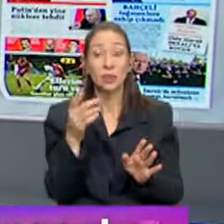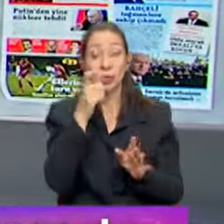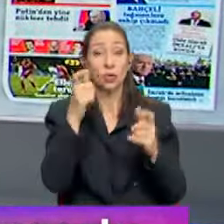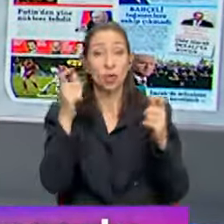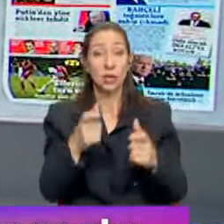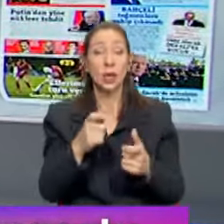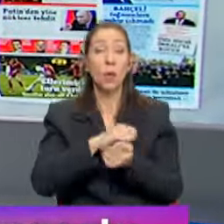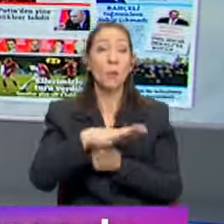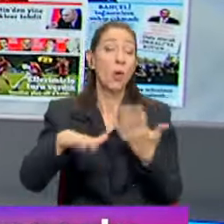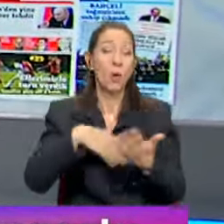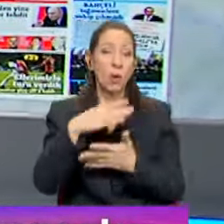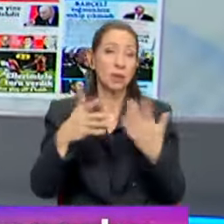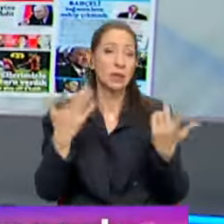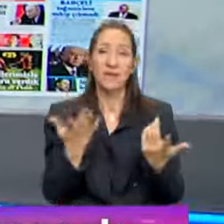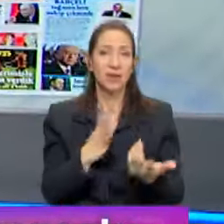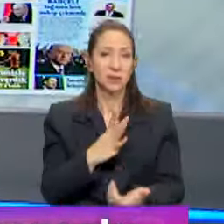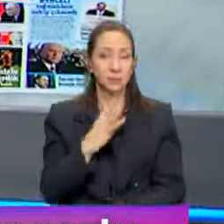memleketten asayiş olayları.